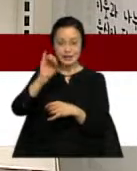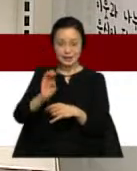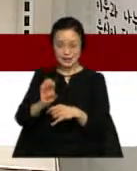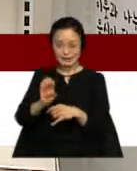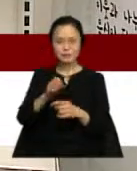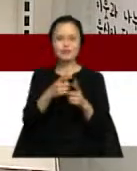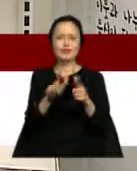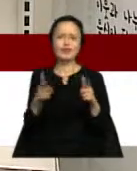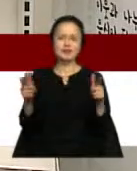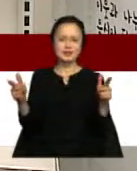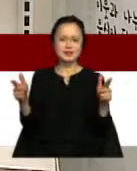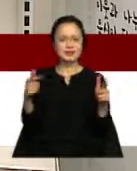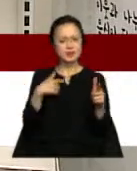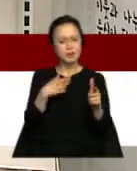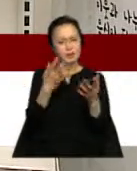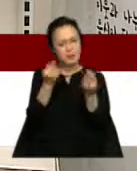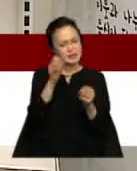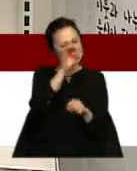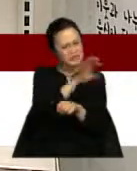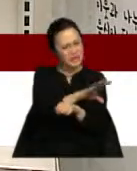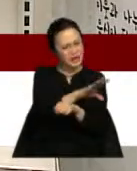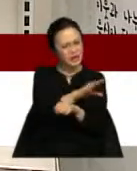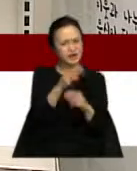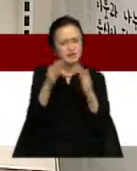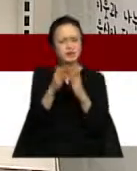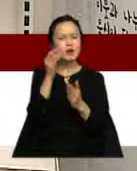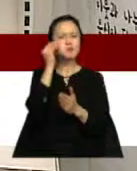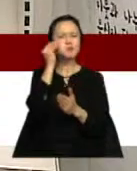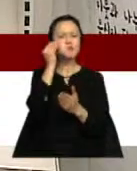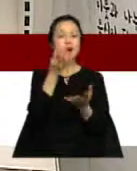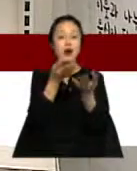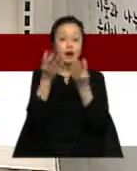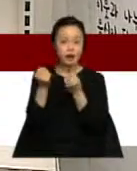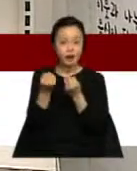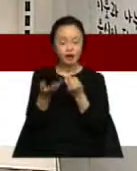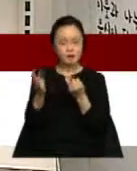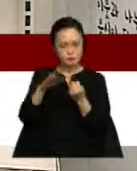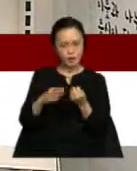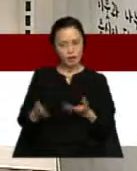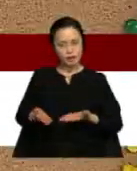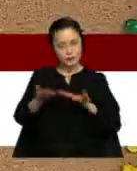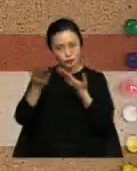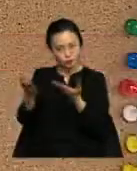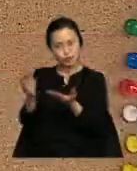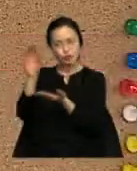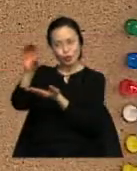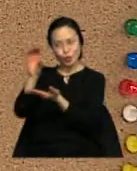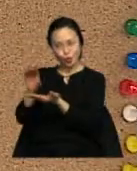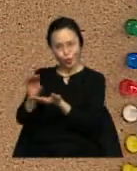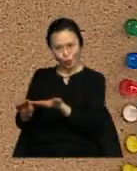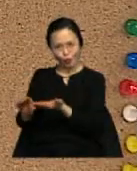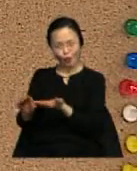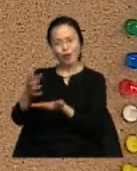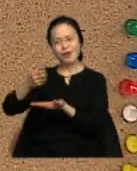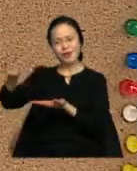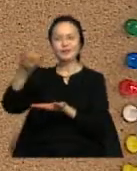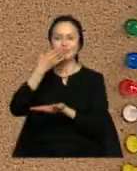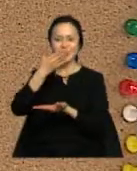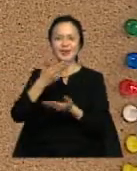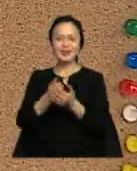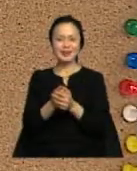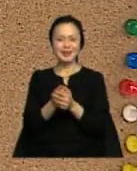있는데 이게 생기고부터는 이걸 갖다 놓으면은 또 유익하게 갖다 접시는 분이 있고. 냉장고 옆엔 지역 주민들